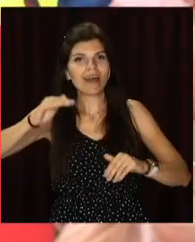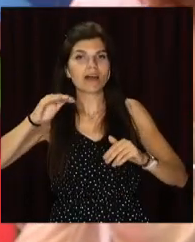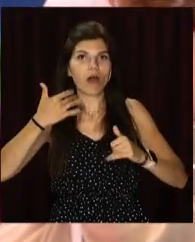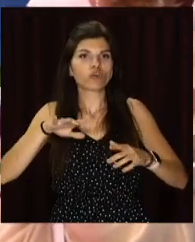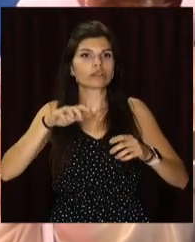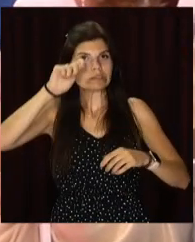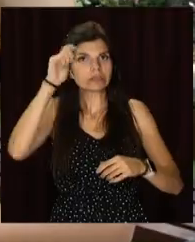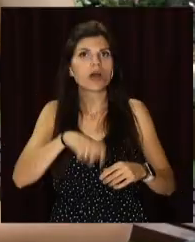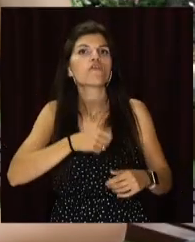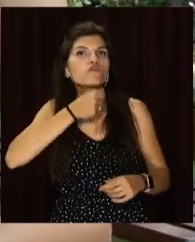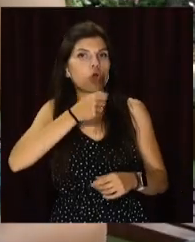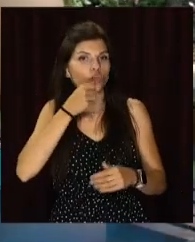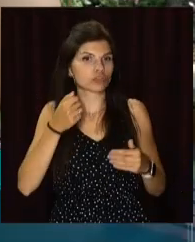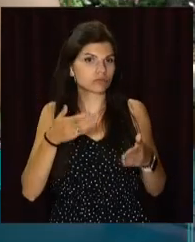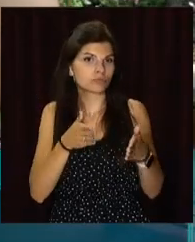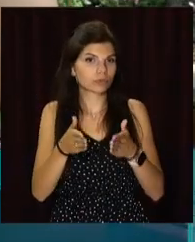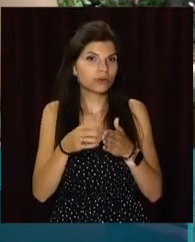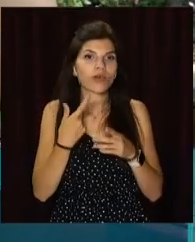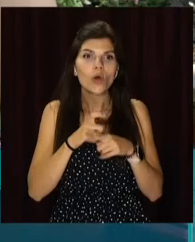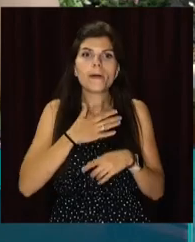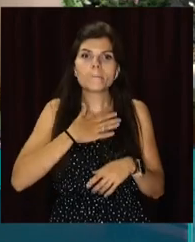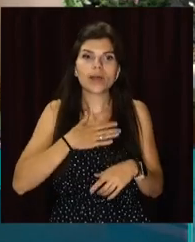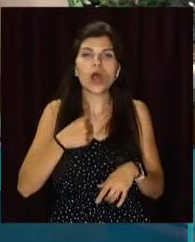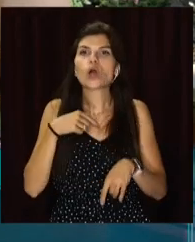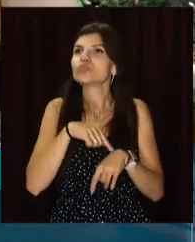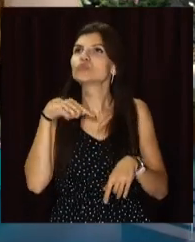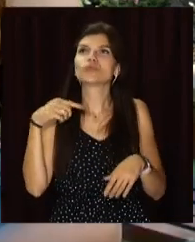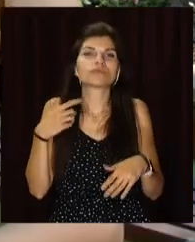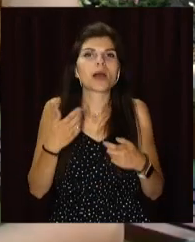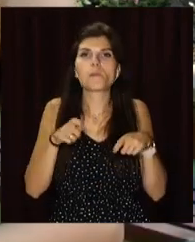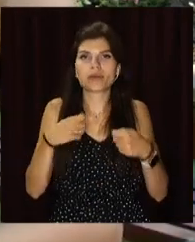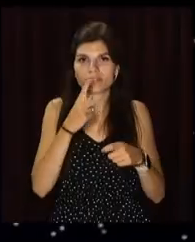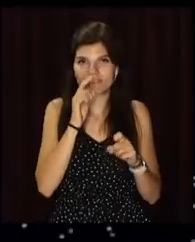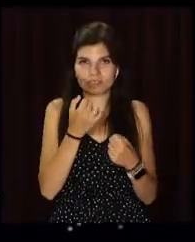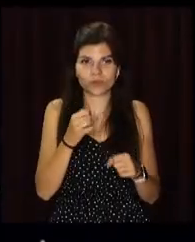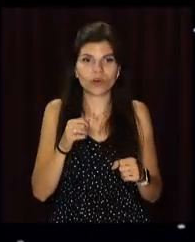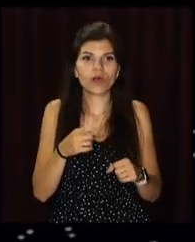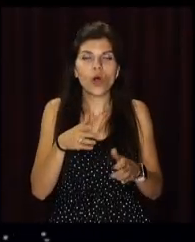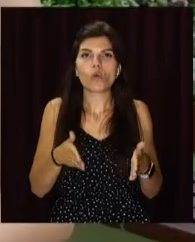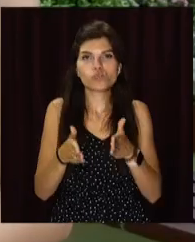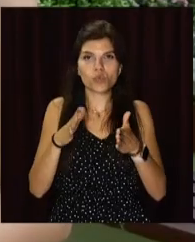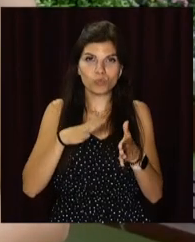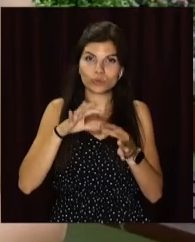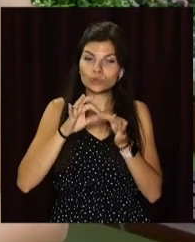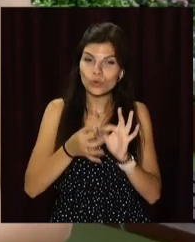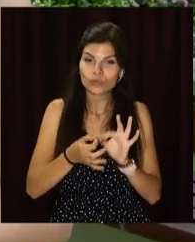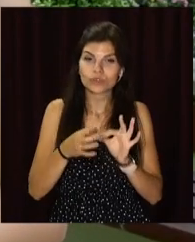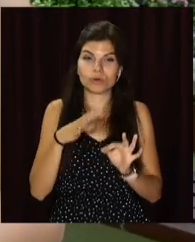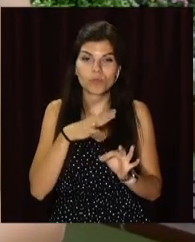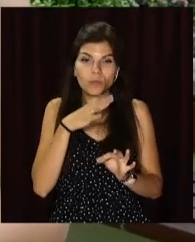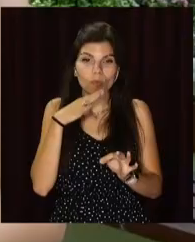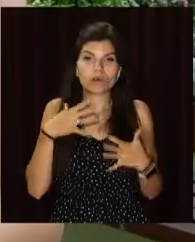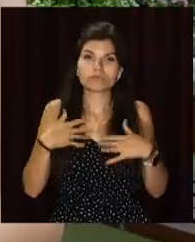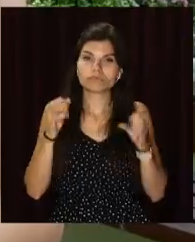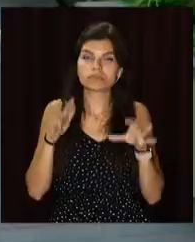дорослого життя. Це дуже приємно, це непередаваємо емоції, тому що путь був дуже складний, було положено дуже багато